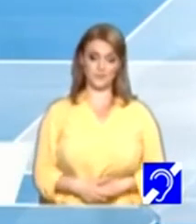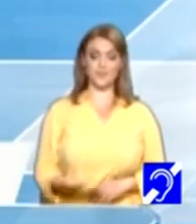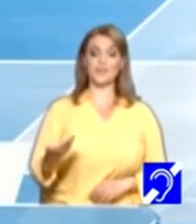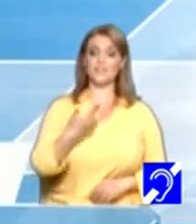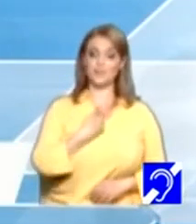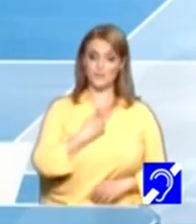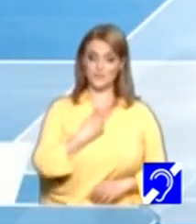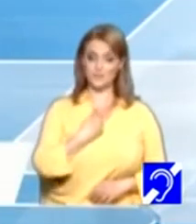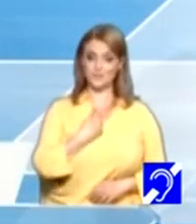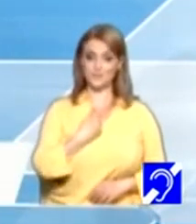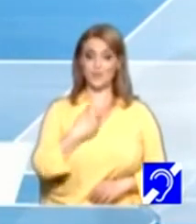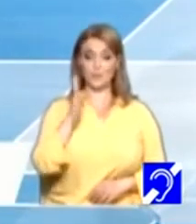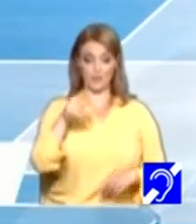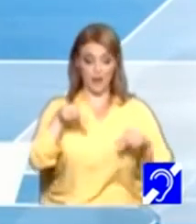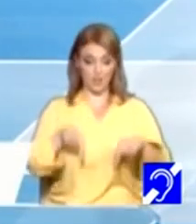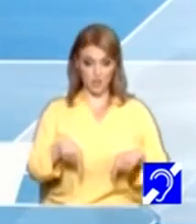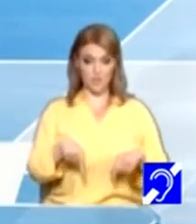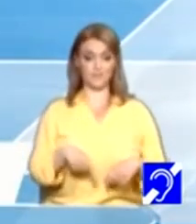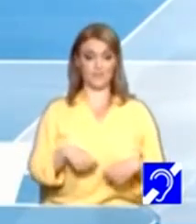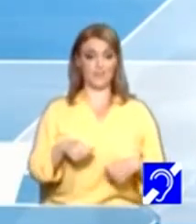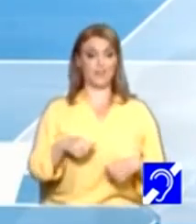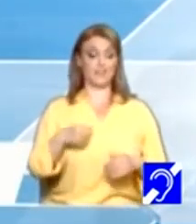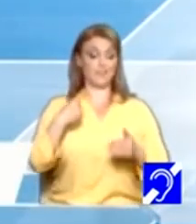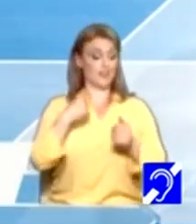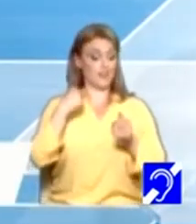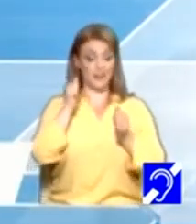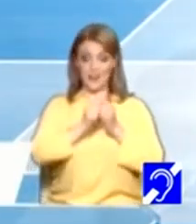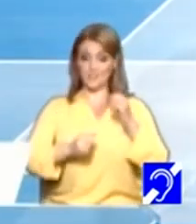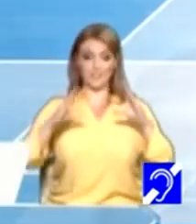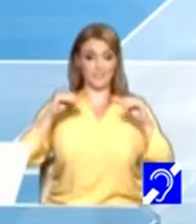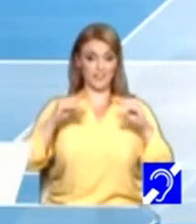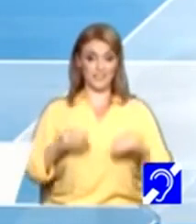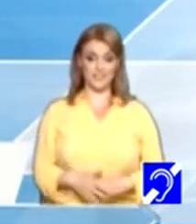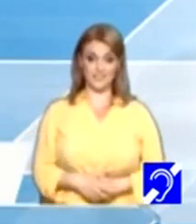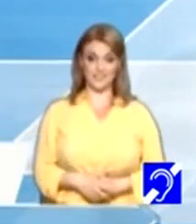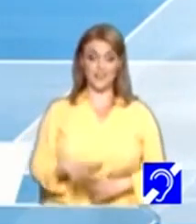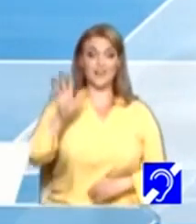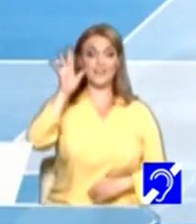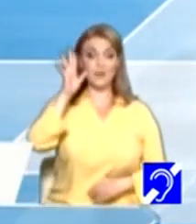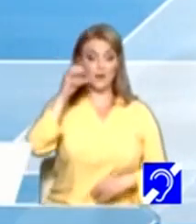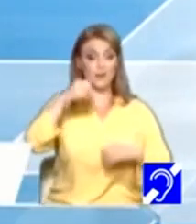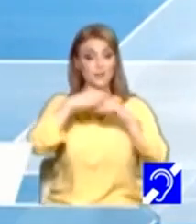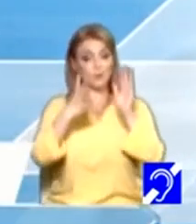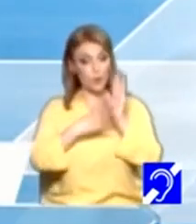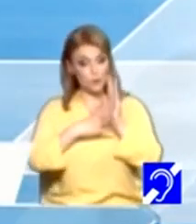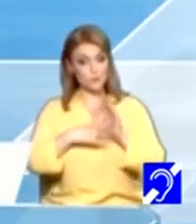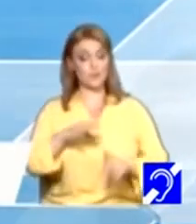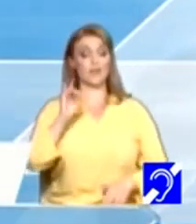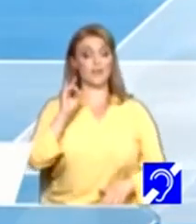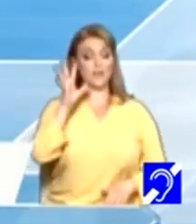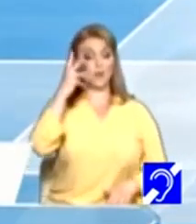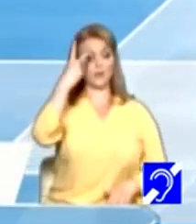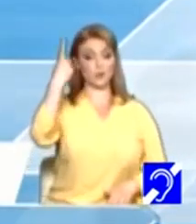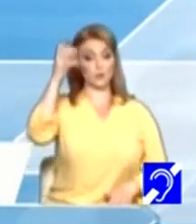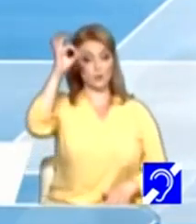Noi vom fi aici până atunci, în fiecare seară, doamnelor și domnilor, la ora 19 și la ora